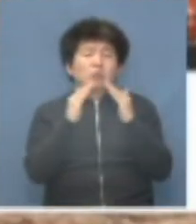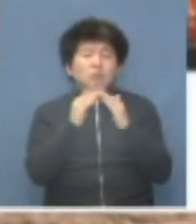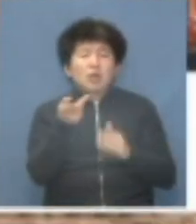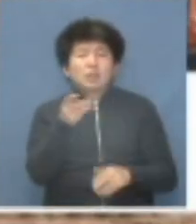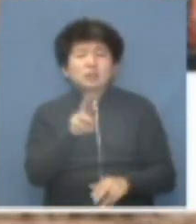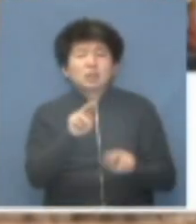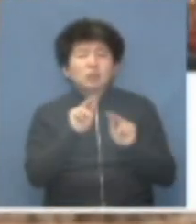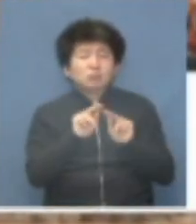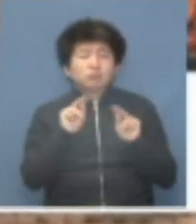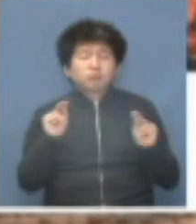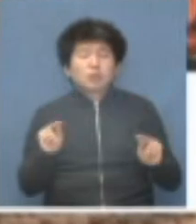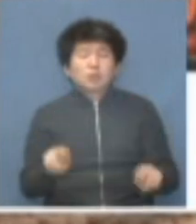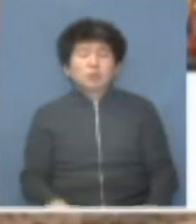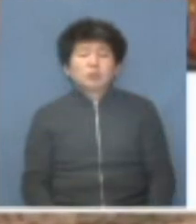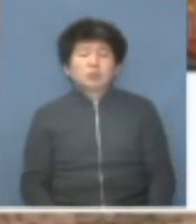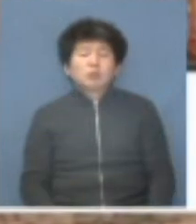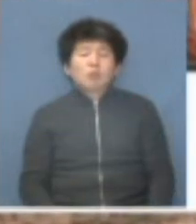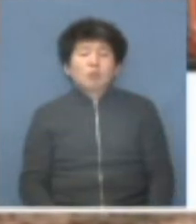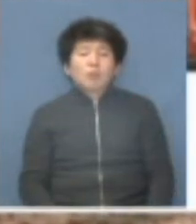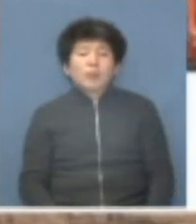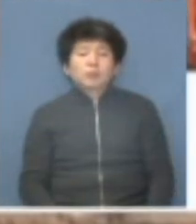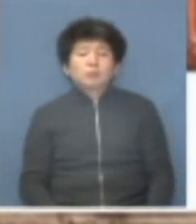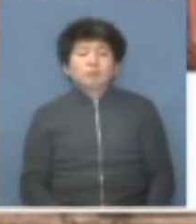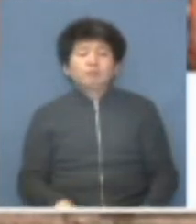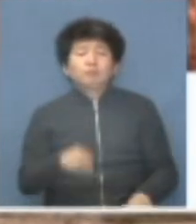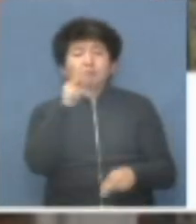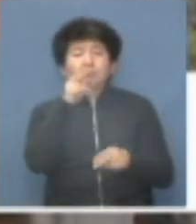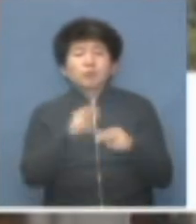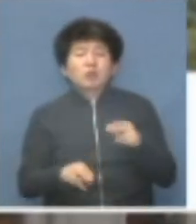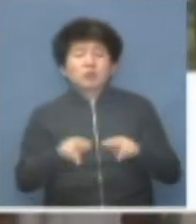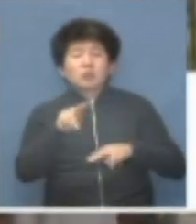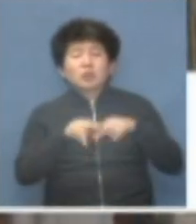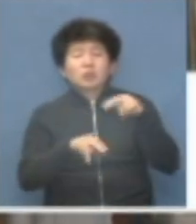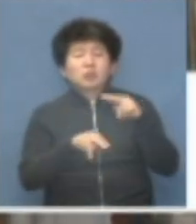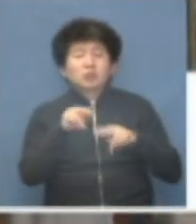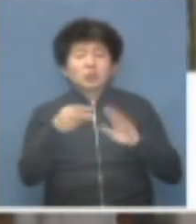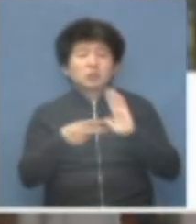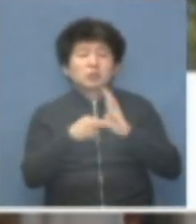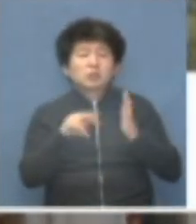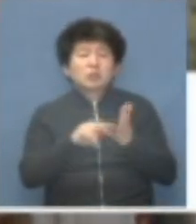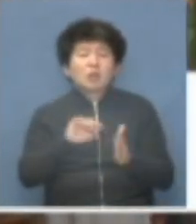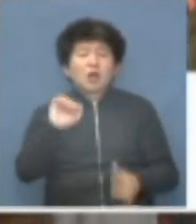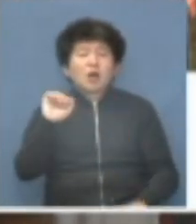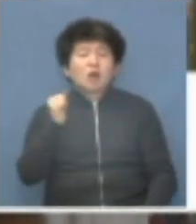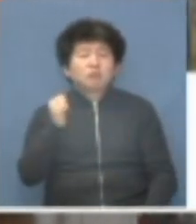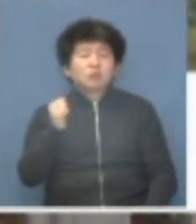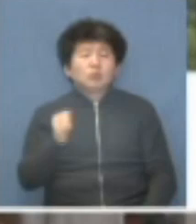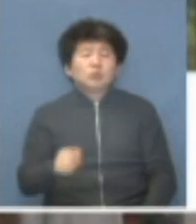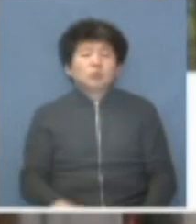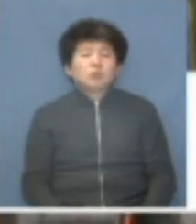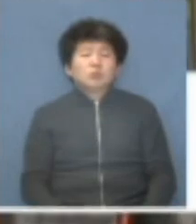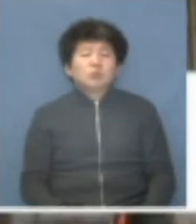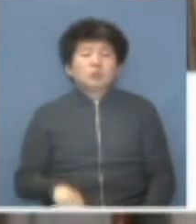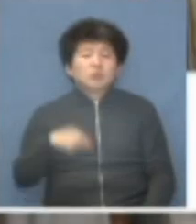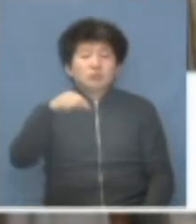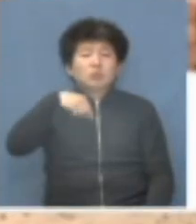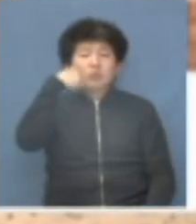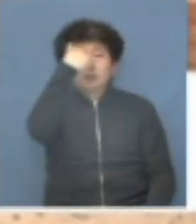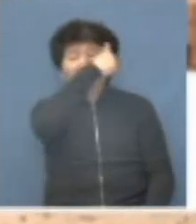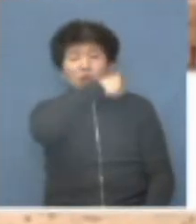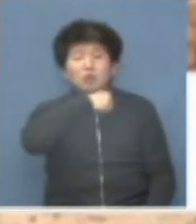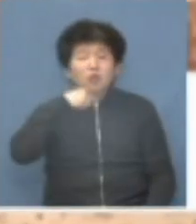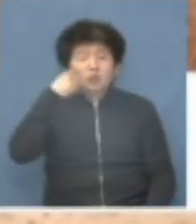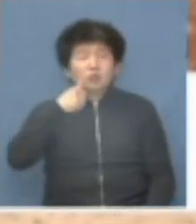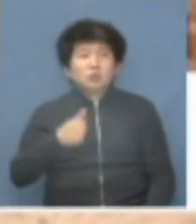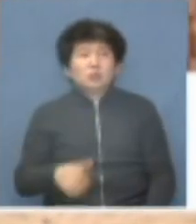По словам представителей местных властей, завершение строительных работ запланировано на август. Стоит отметить, что в этом году в Риддере одна